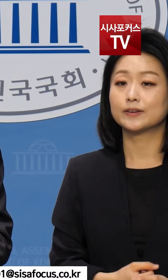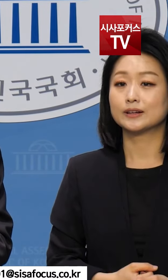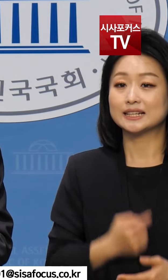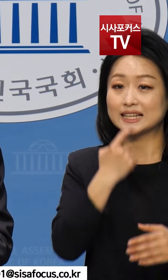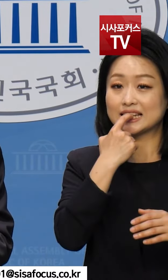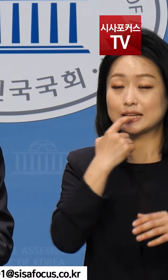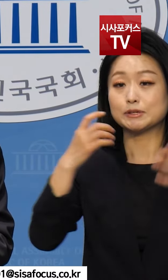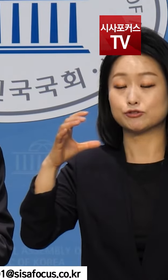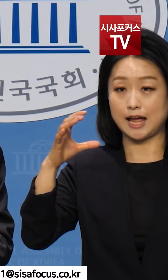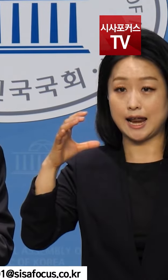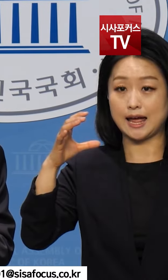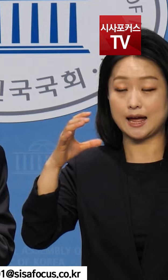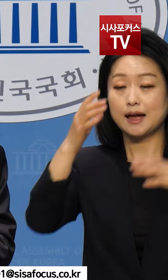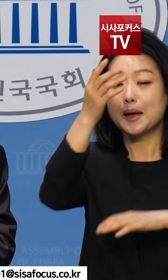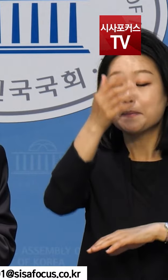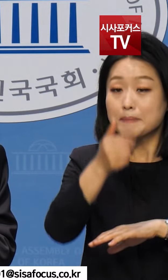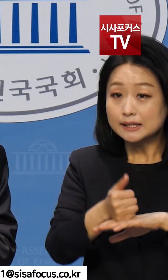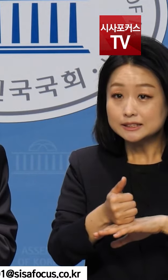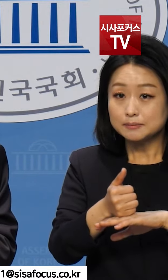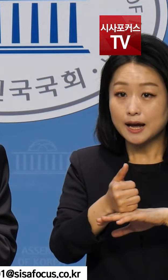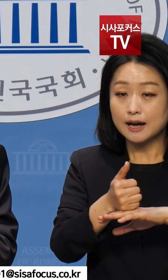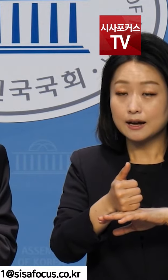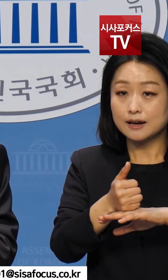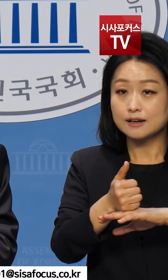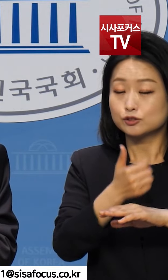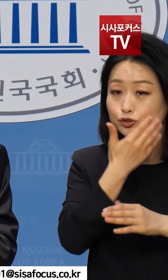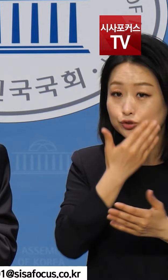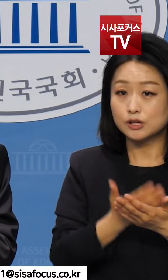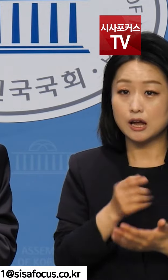민주주의 국가의 마지막 보루인